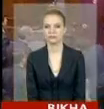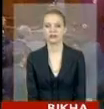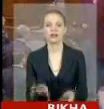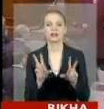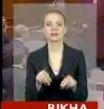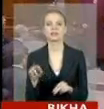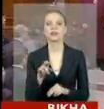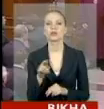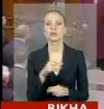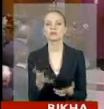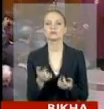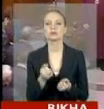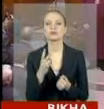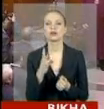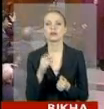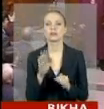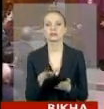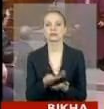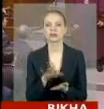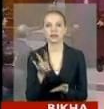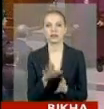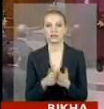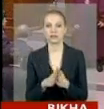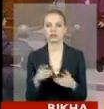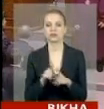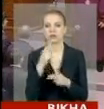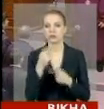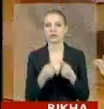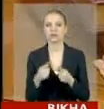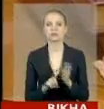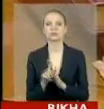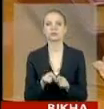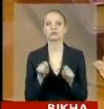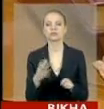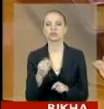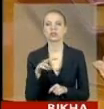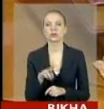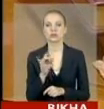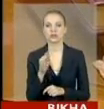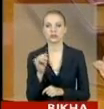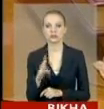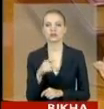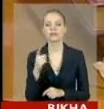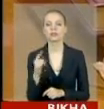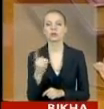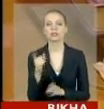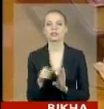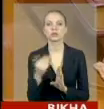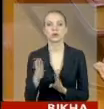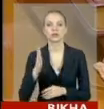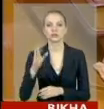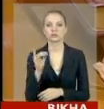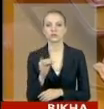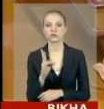Присягу Янукович приймає на Пересопницькому Євангелії. Таку традицію започаткував ще Леонід Кравчук. Він та один з його